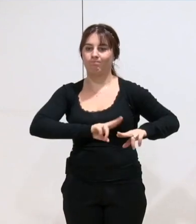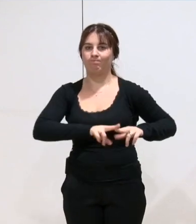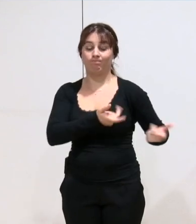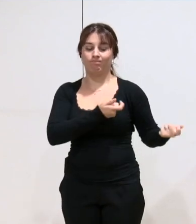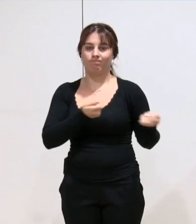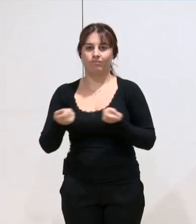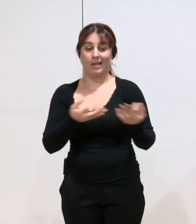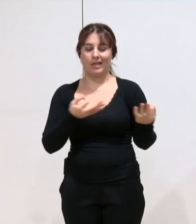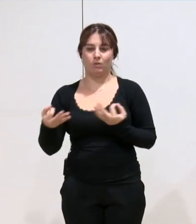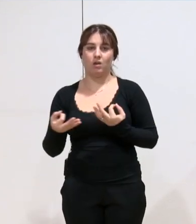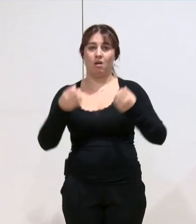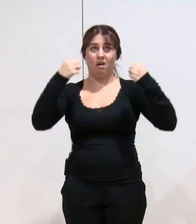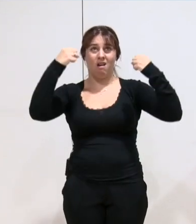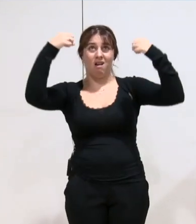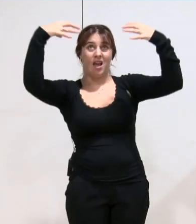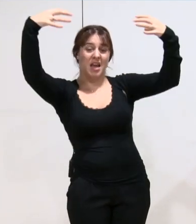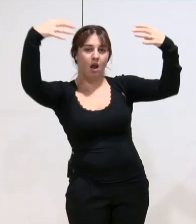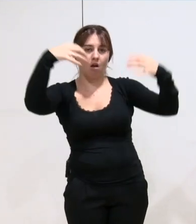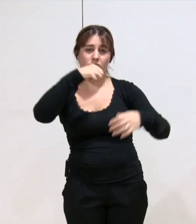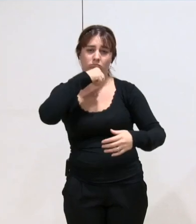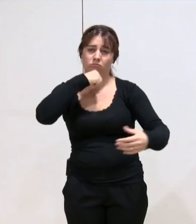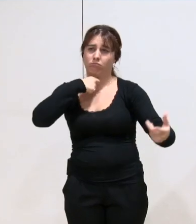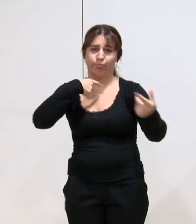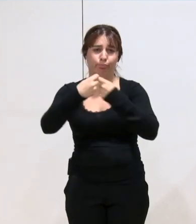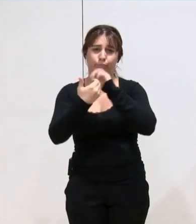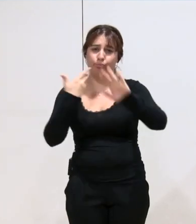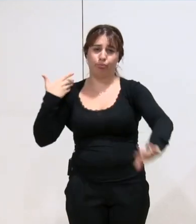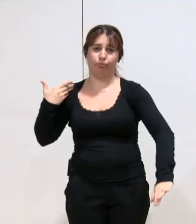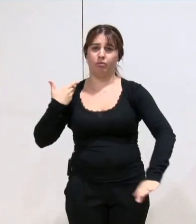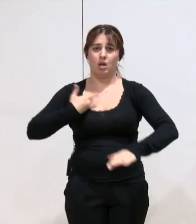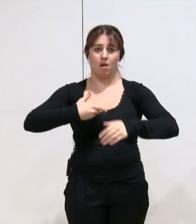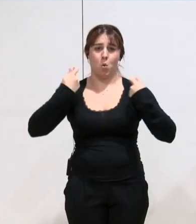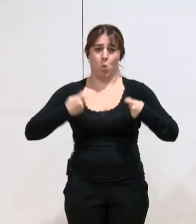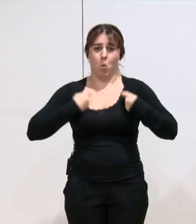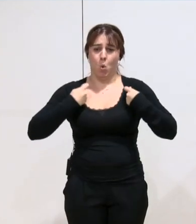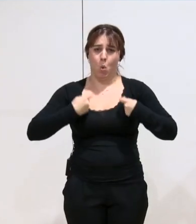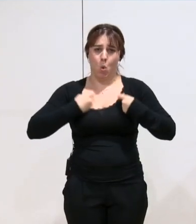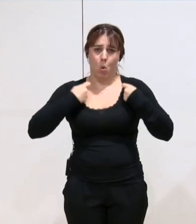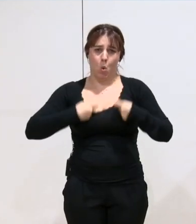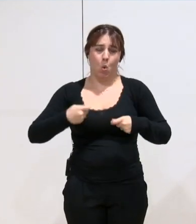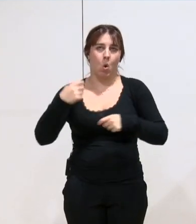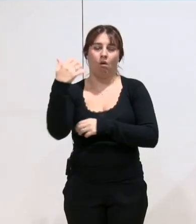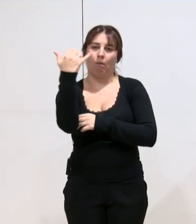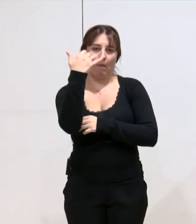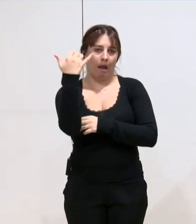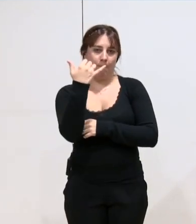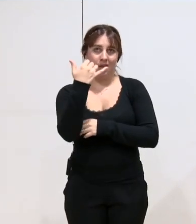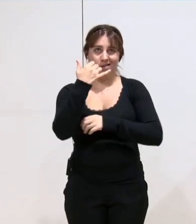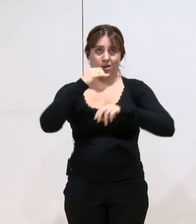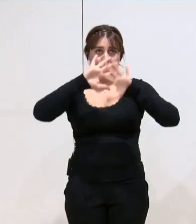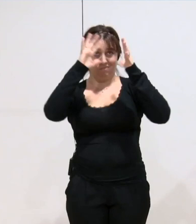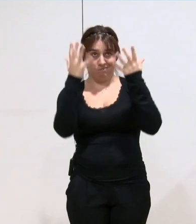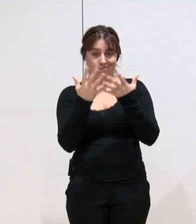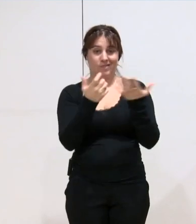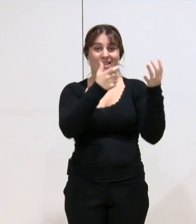Revoir l'éclairage de la piste obsolète et très énergivore. Cela représente un budget de